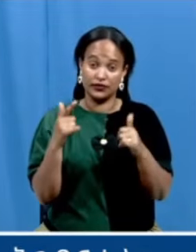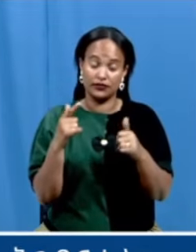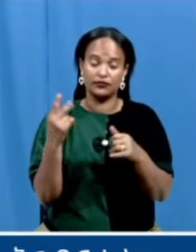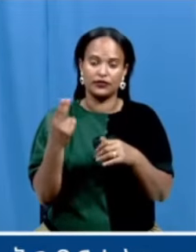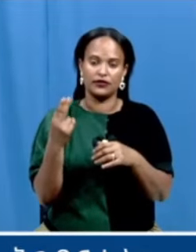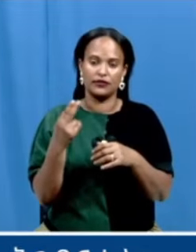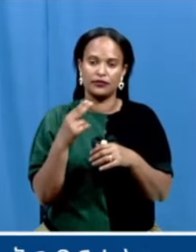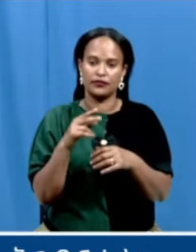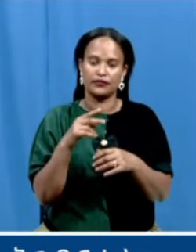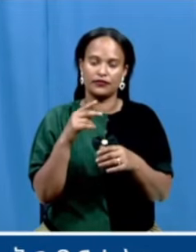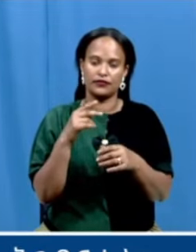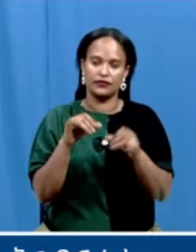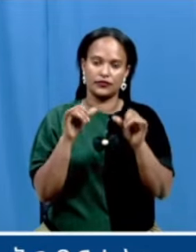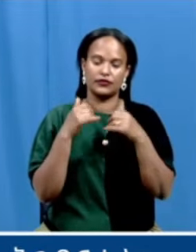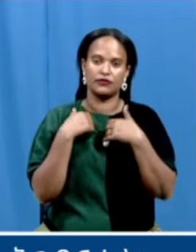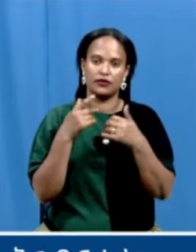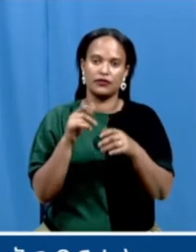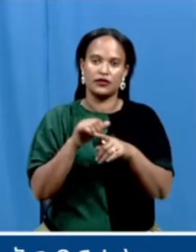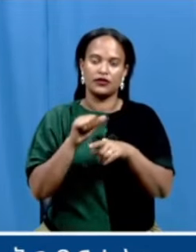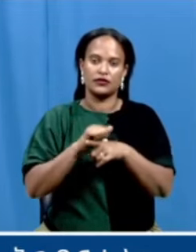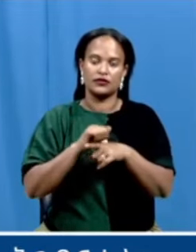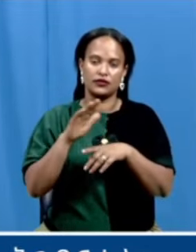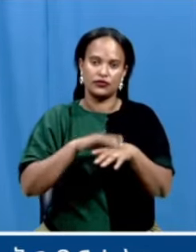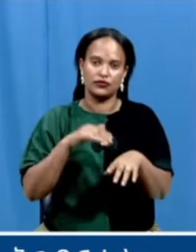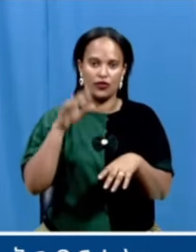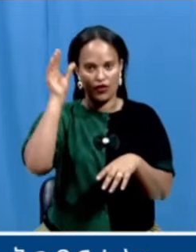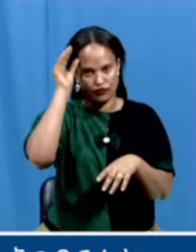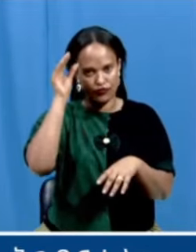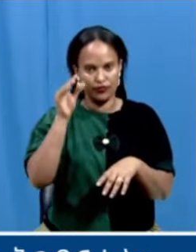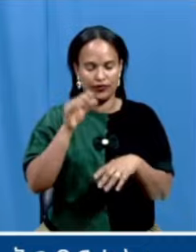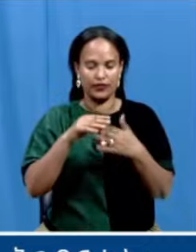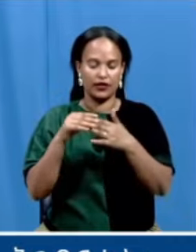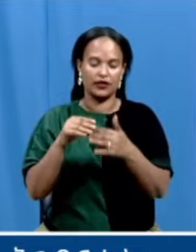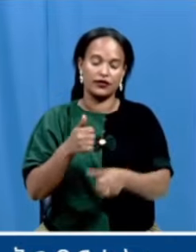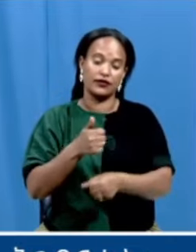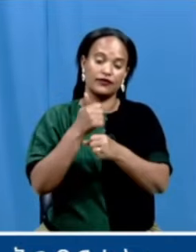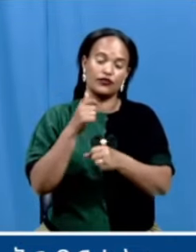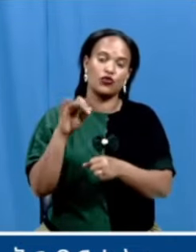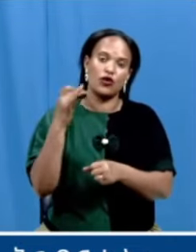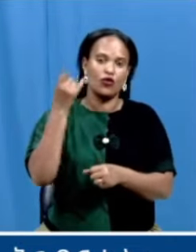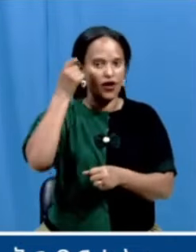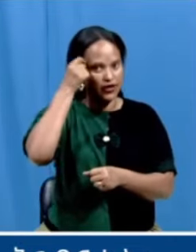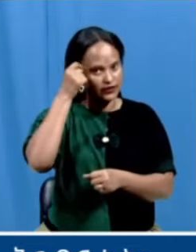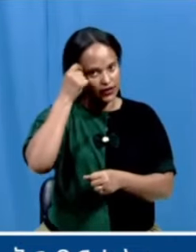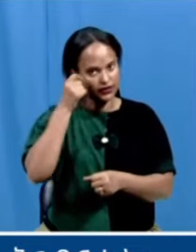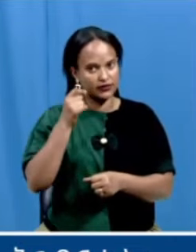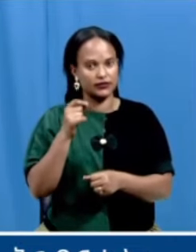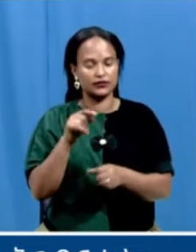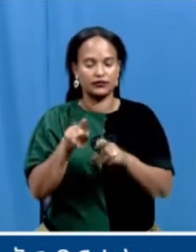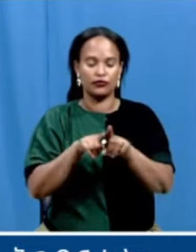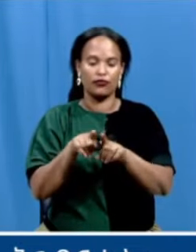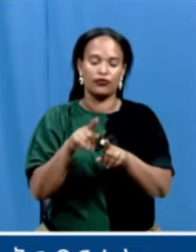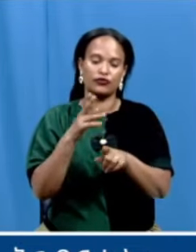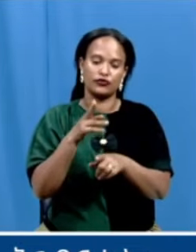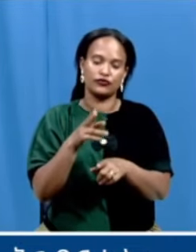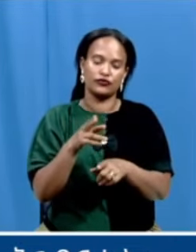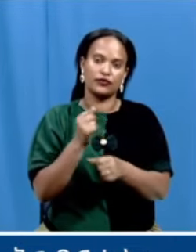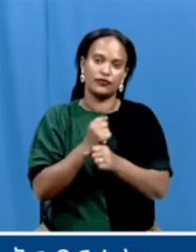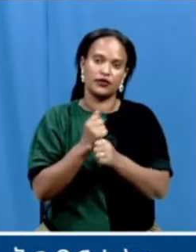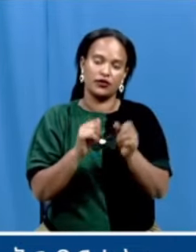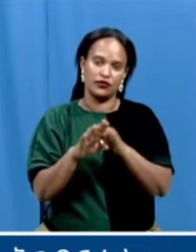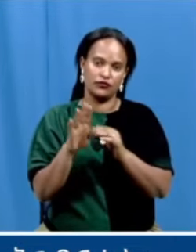ብምጥቃም ክደምቁ ይግባእ ኢለ ከመሰልጣኒ ይፅውዕ ዝበለ ኣሰልጣን ሃፍቶም ኣመራርሓን ደገፍትን ጋንታ ወልዋል ዩኒቨርስቲ ዓዲግራት ተናቢቦም ብቕልጡፍ ናብ